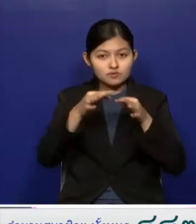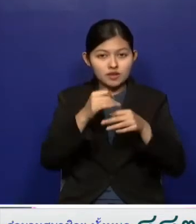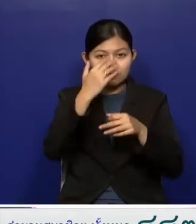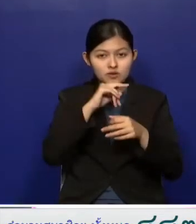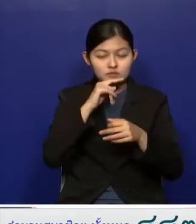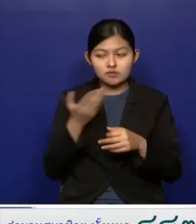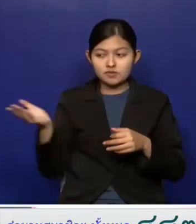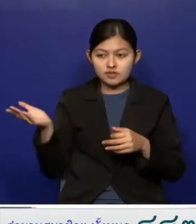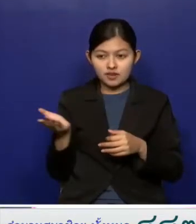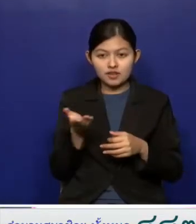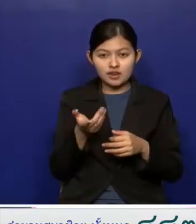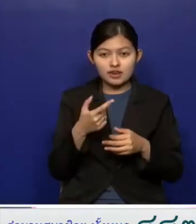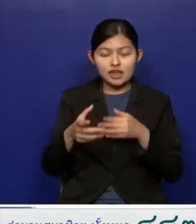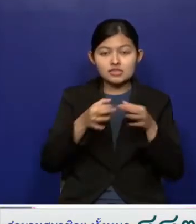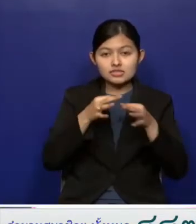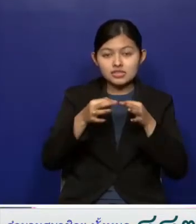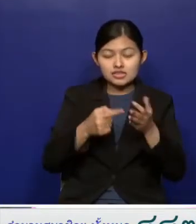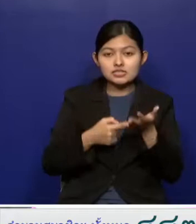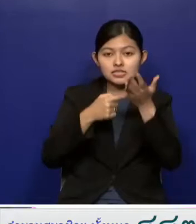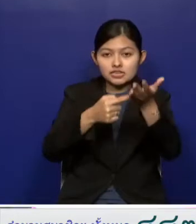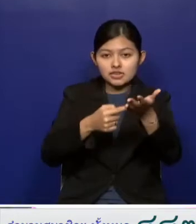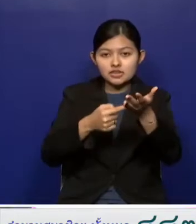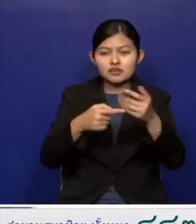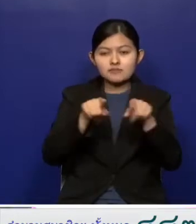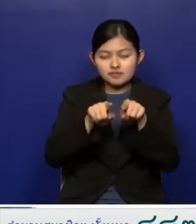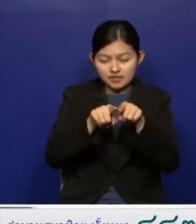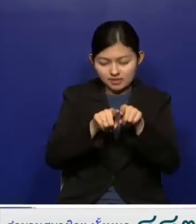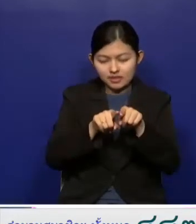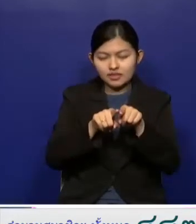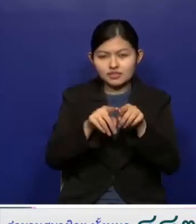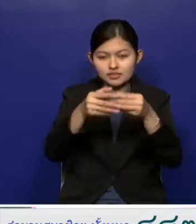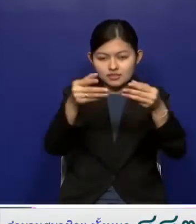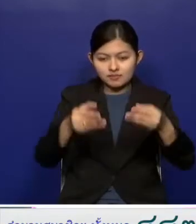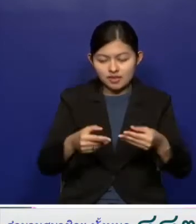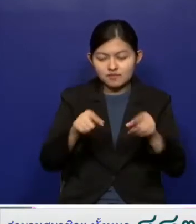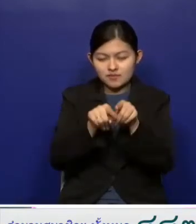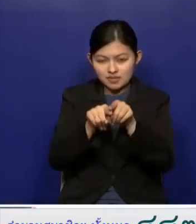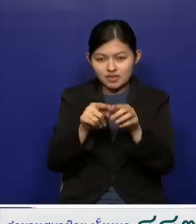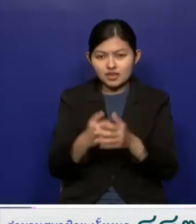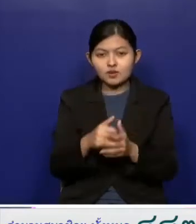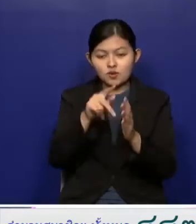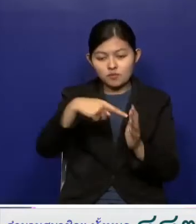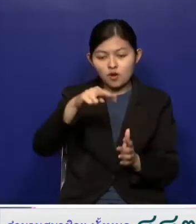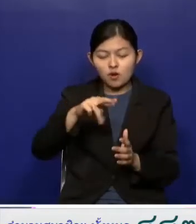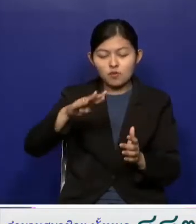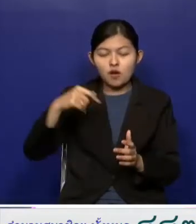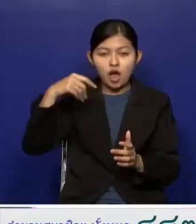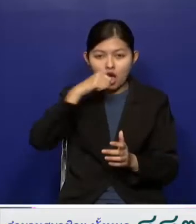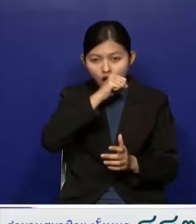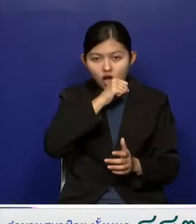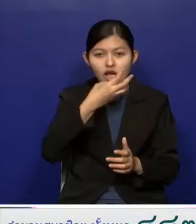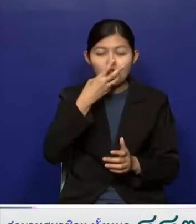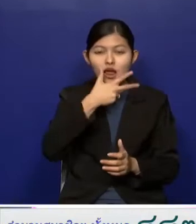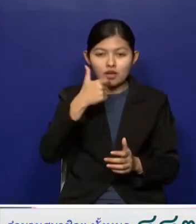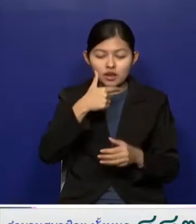านได้เสนอร่างพระราชบัญญัติทำนองเดียวกันว่าโดยที่พระราชบัญญัติอ้อยและน้ำตาลทรายฉบับ